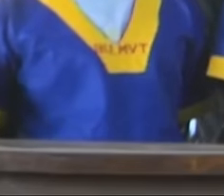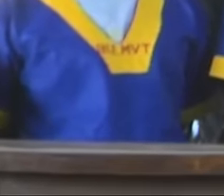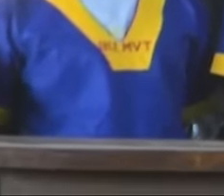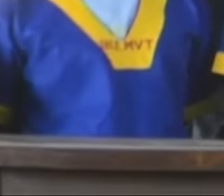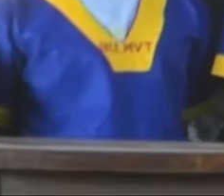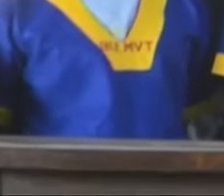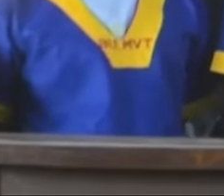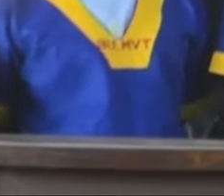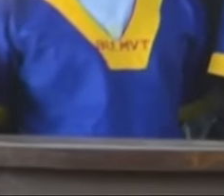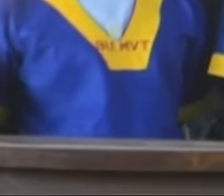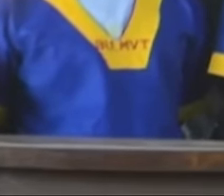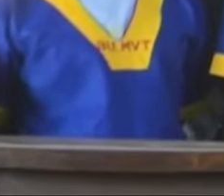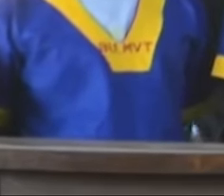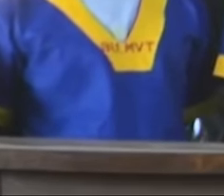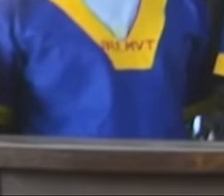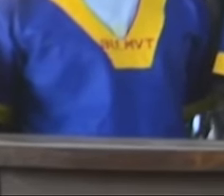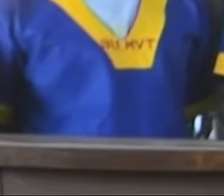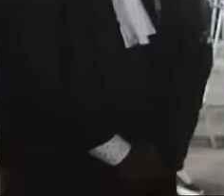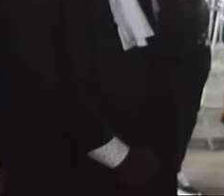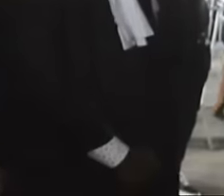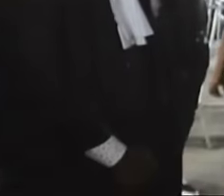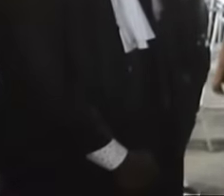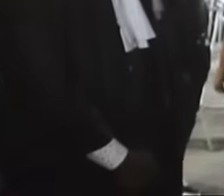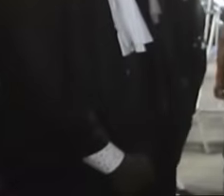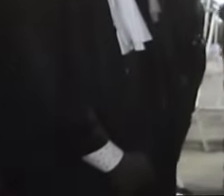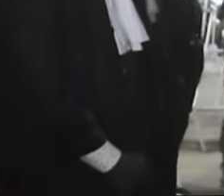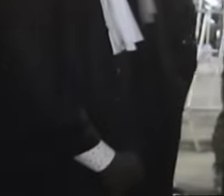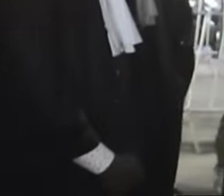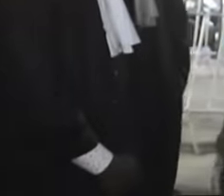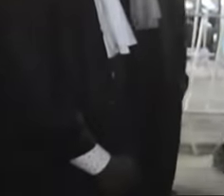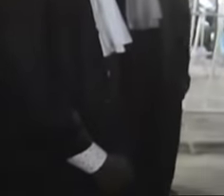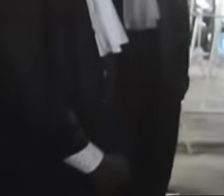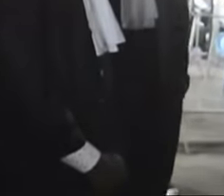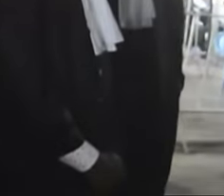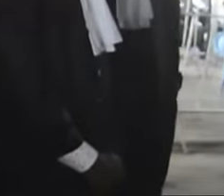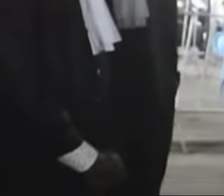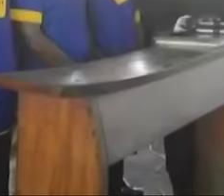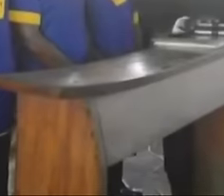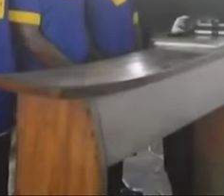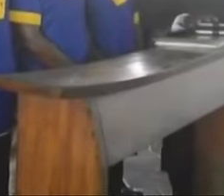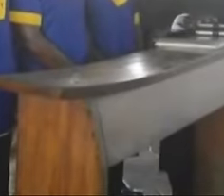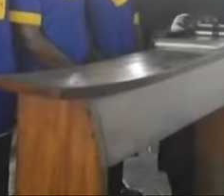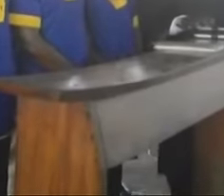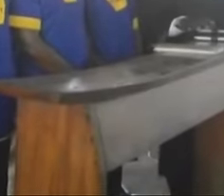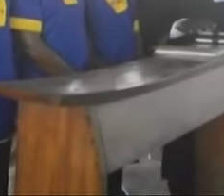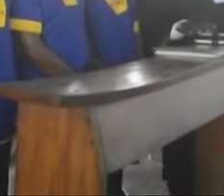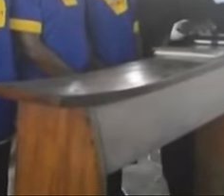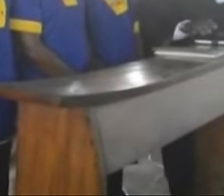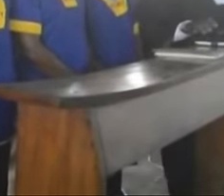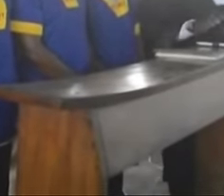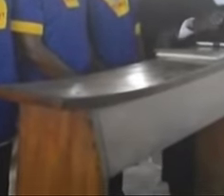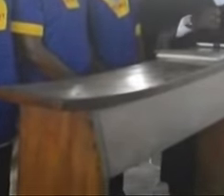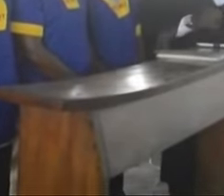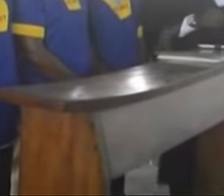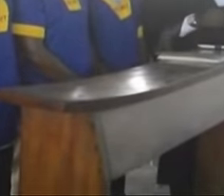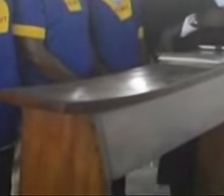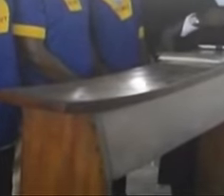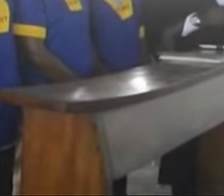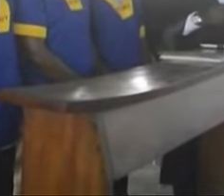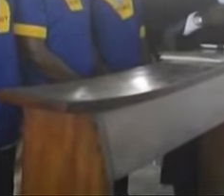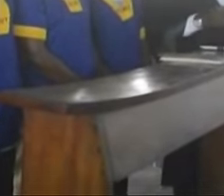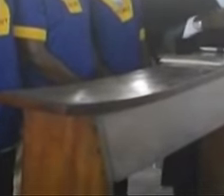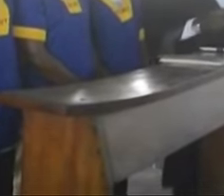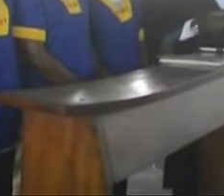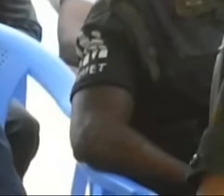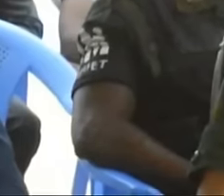26 prévenus qui se voient condamnés à mort pour crimes de guerre, participation à un mouvement insurrectionnel et trahison. 5